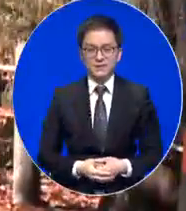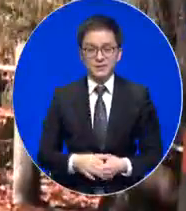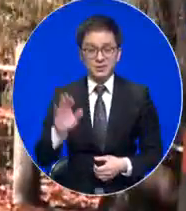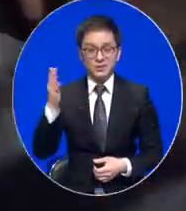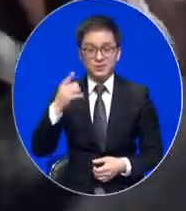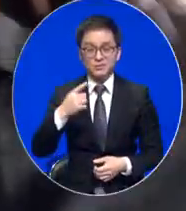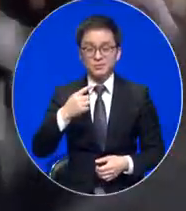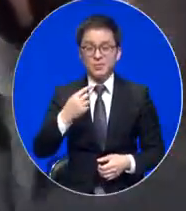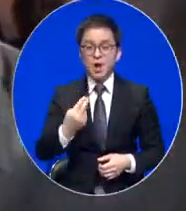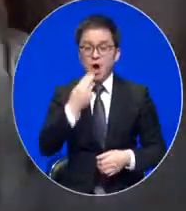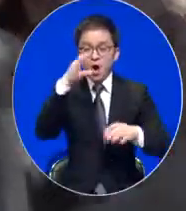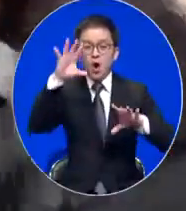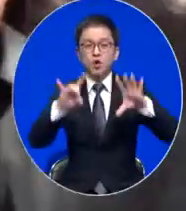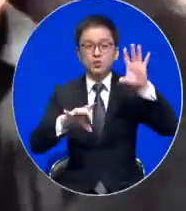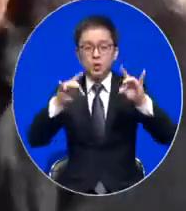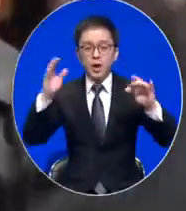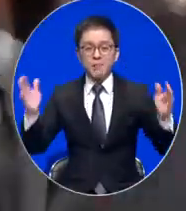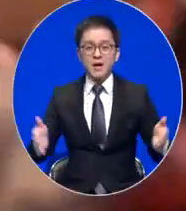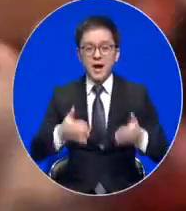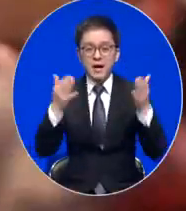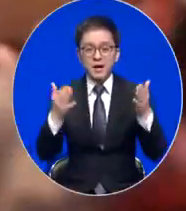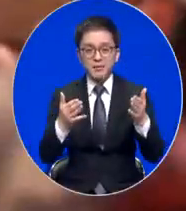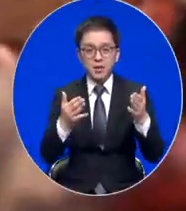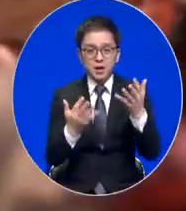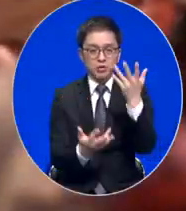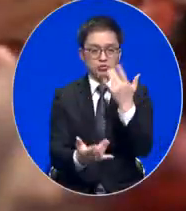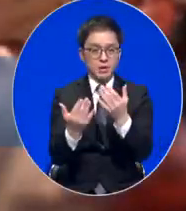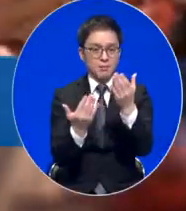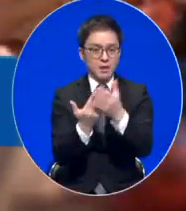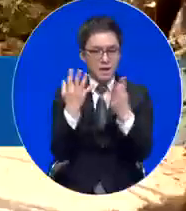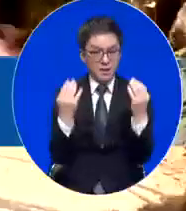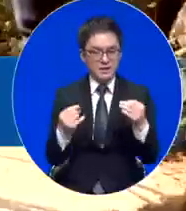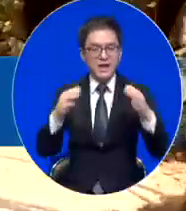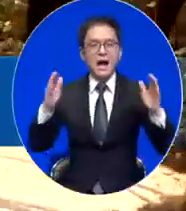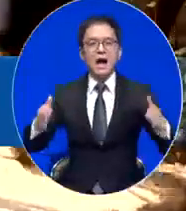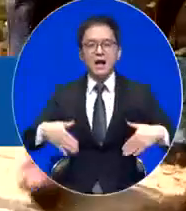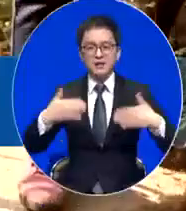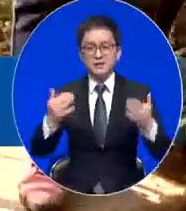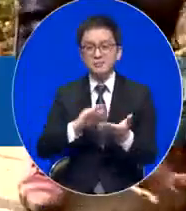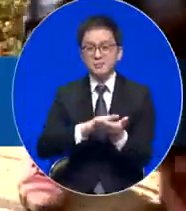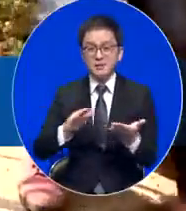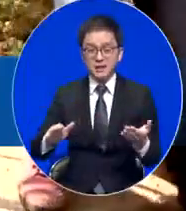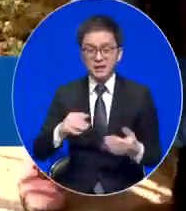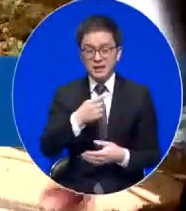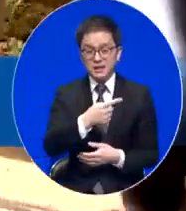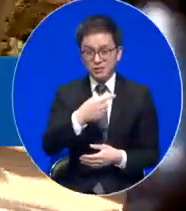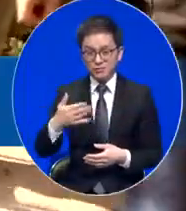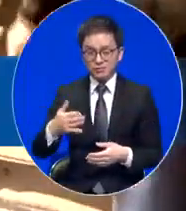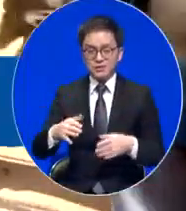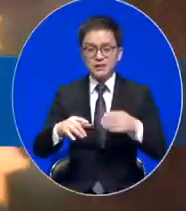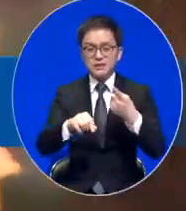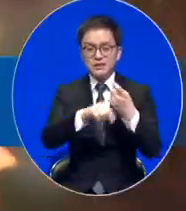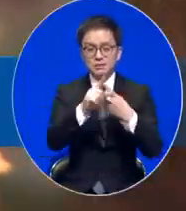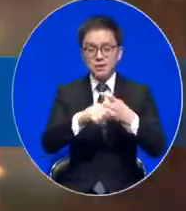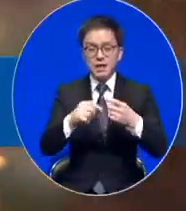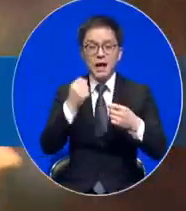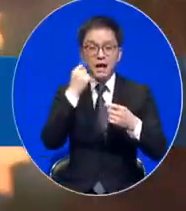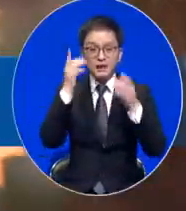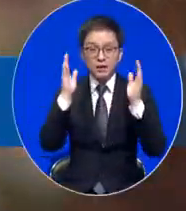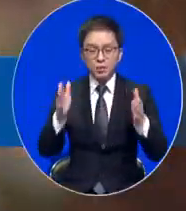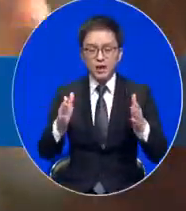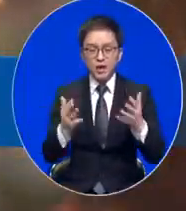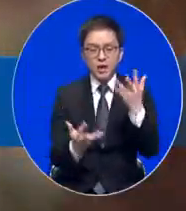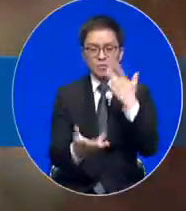건조한 날씨에 바람까지 더해져 화재 위험성이 높은 가을철. 이에 소방청이 11월 한 달을 불조심 강조의